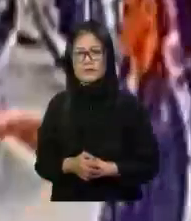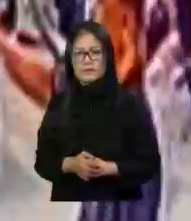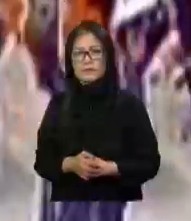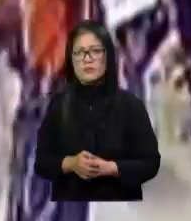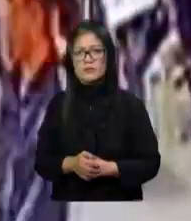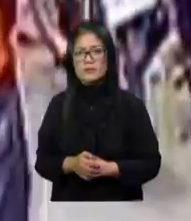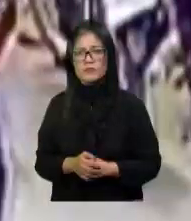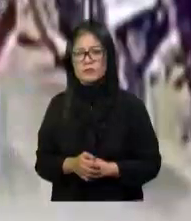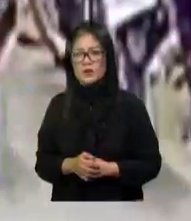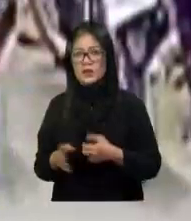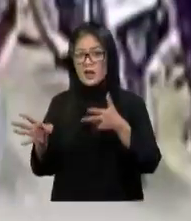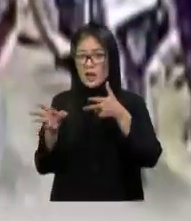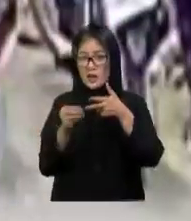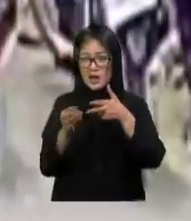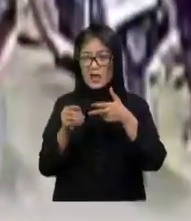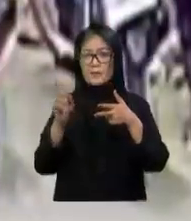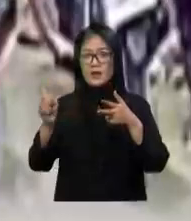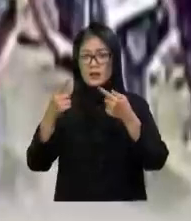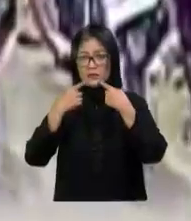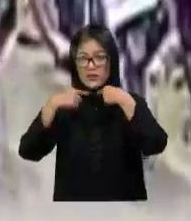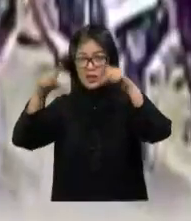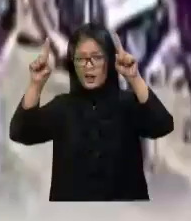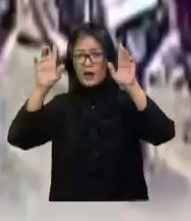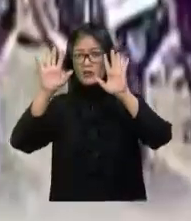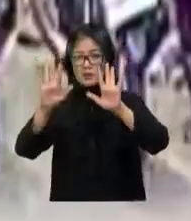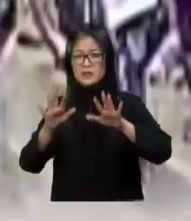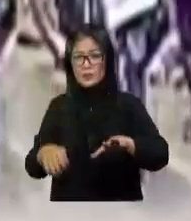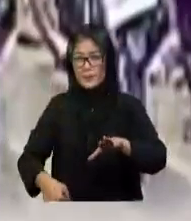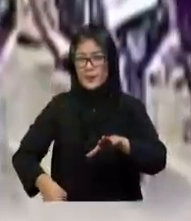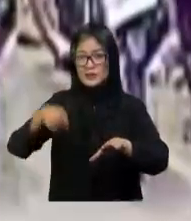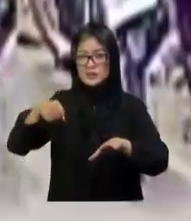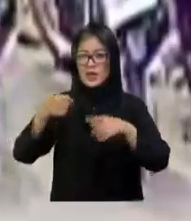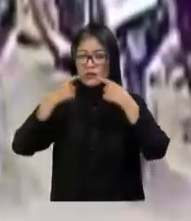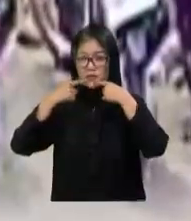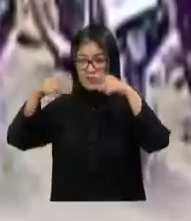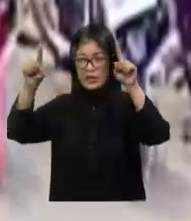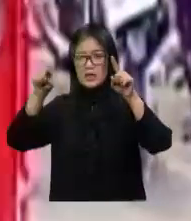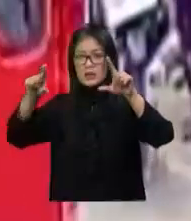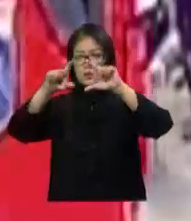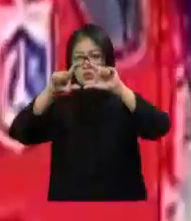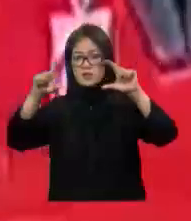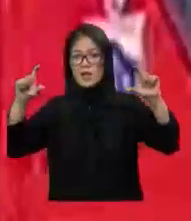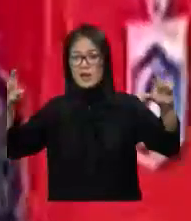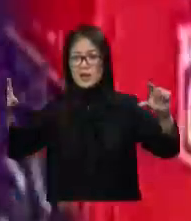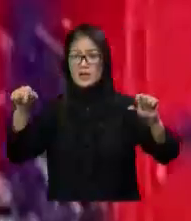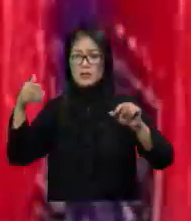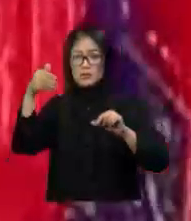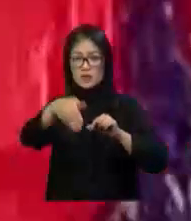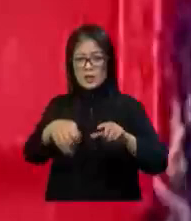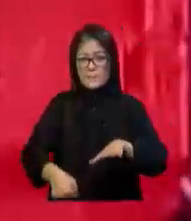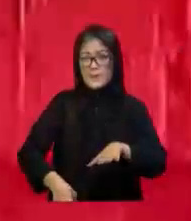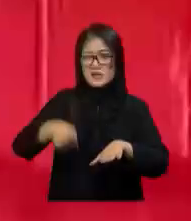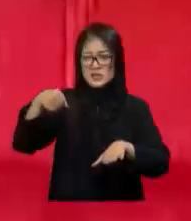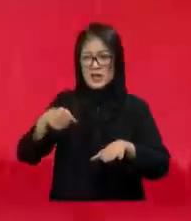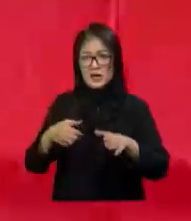Sejak rekaman CCTV penculik Malika naik bajai viral di media sosial, stiker besar yang terpasang di bagian depan bajai telah dilepas